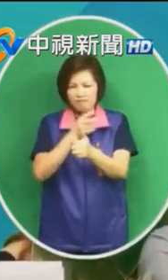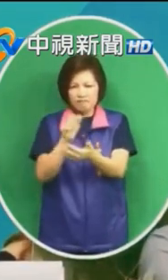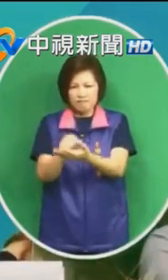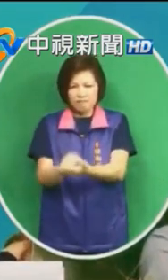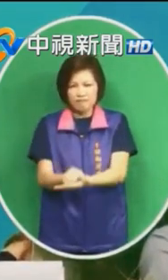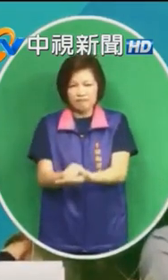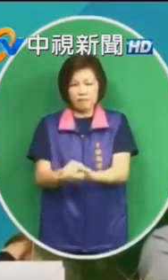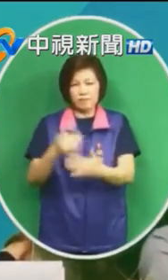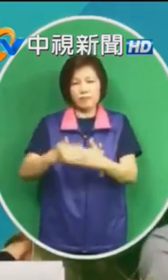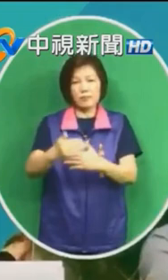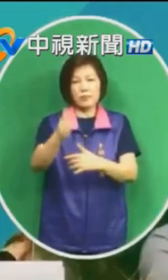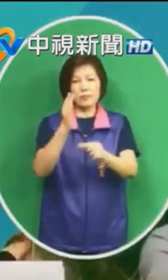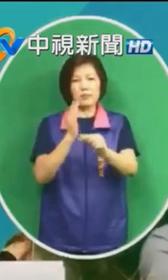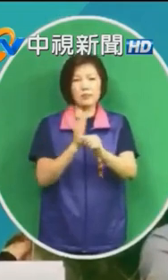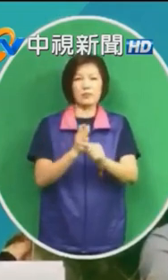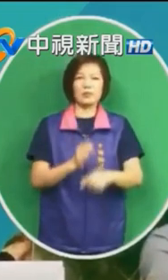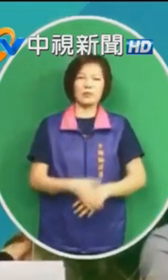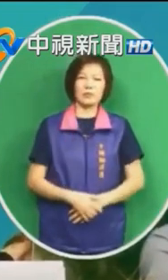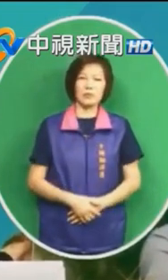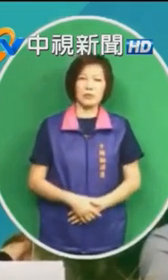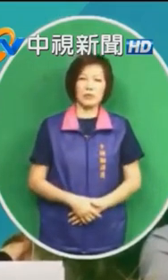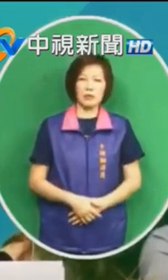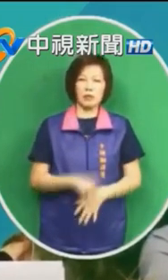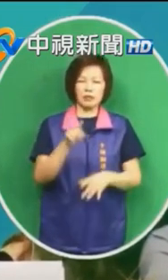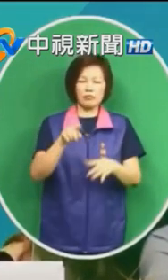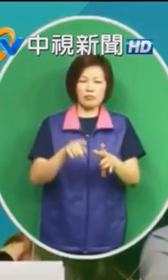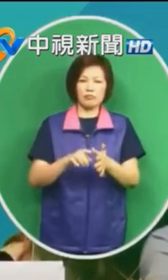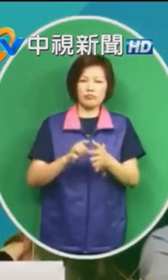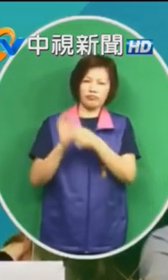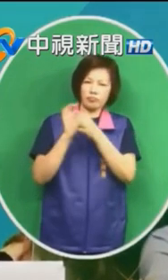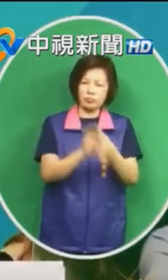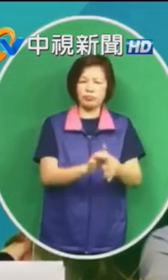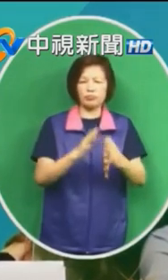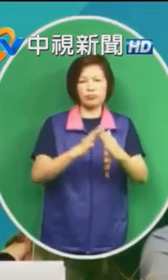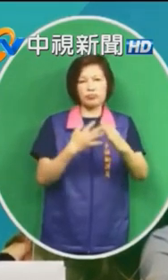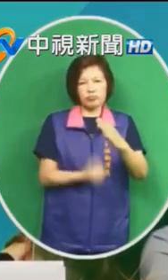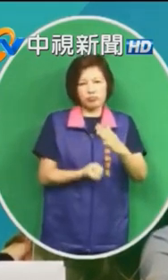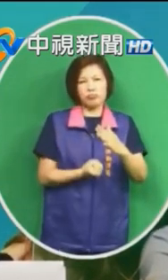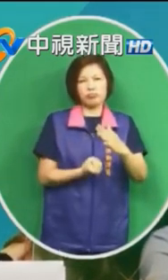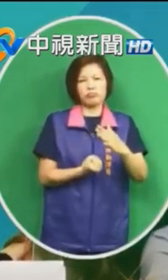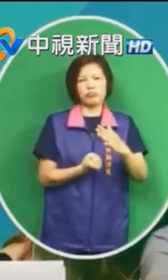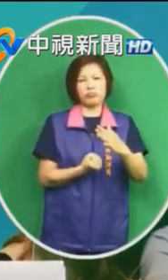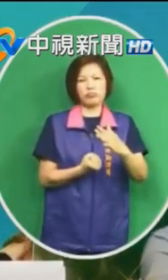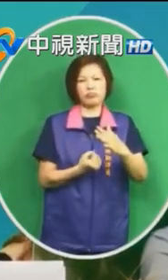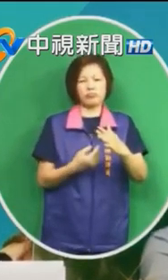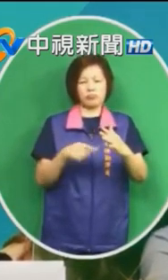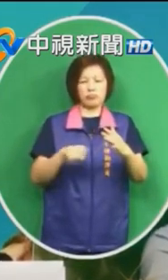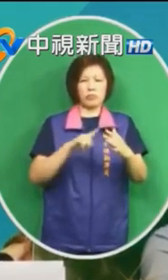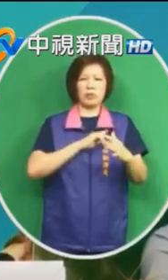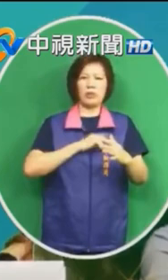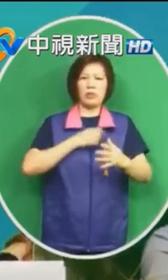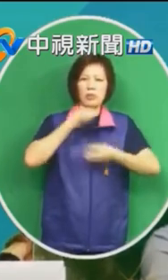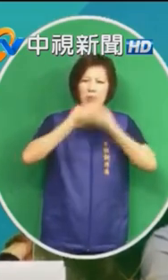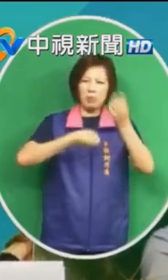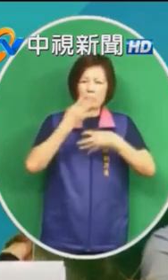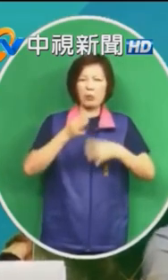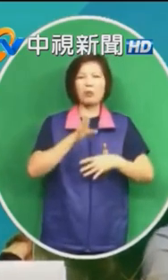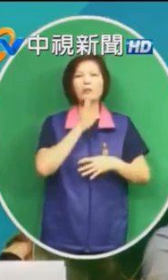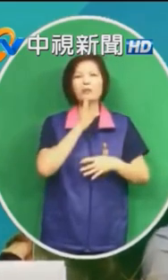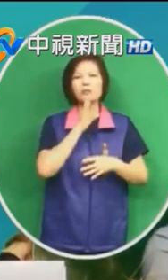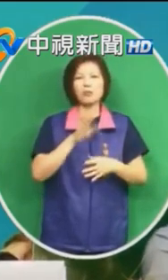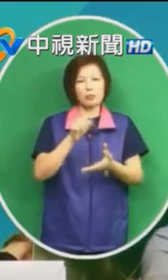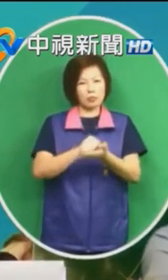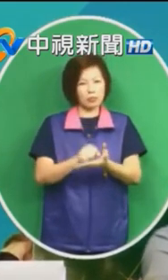过程可以知道，他一直都在居家，这是他个人的说法，我们也把他有登